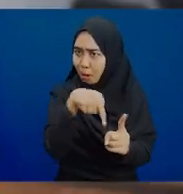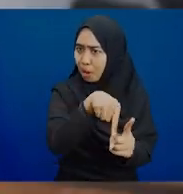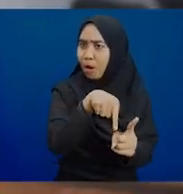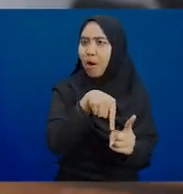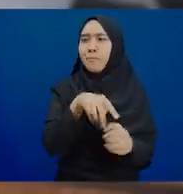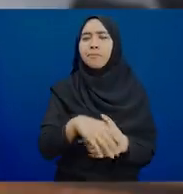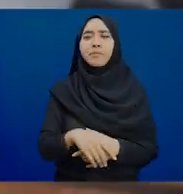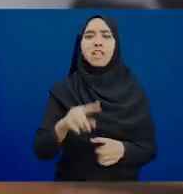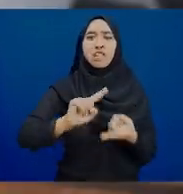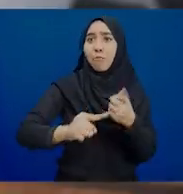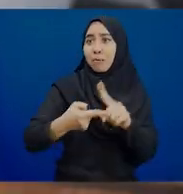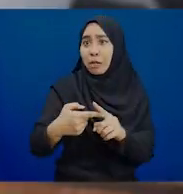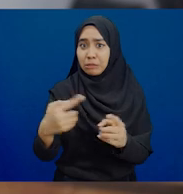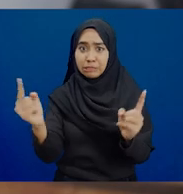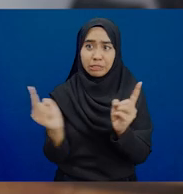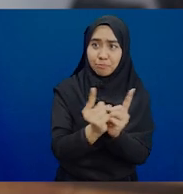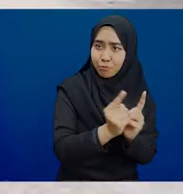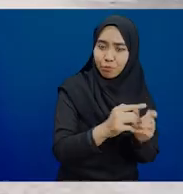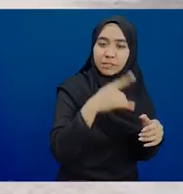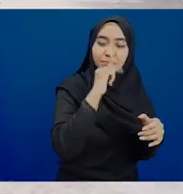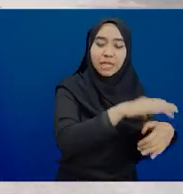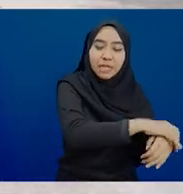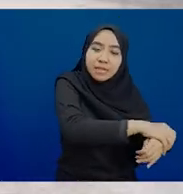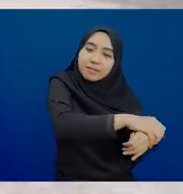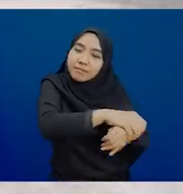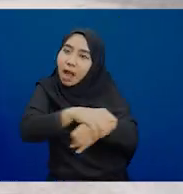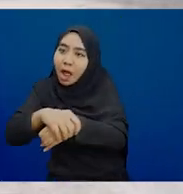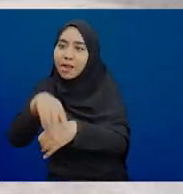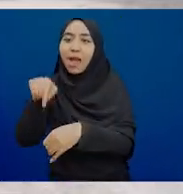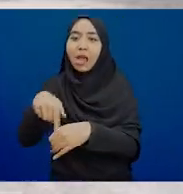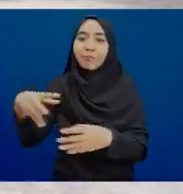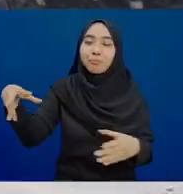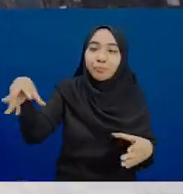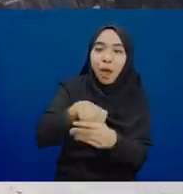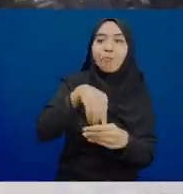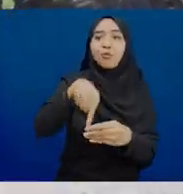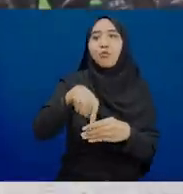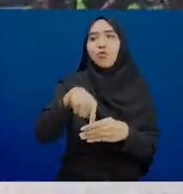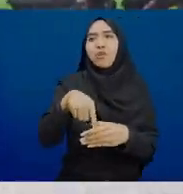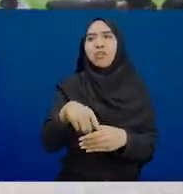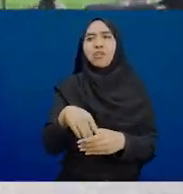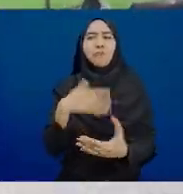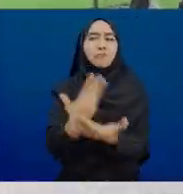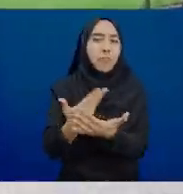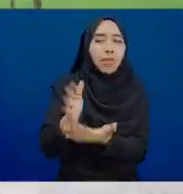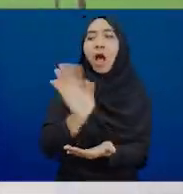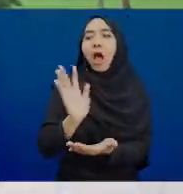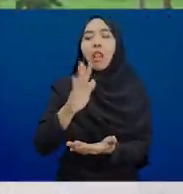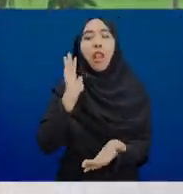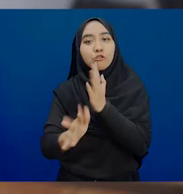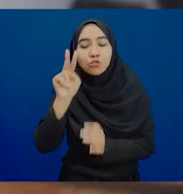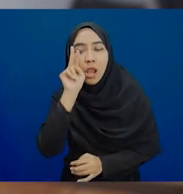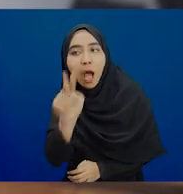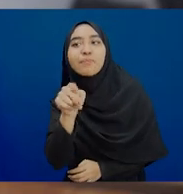yang Ruwi mas, yang Ruwi itu menghampiri saya, gandeng, ngajak masuk ke ruangan itu. itu tanpa saya minta. Dia lihat